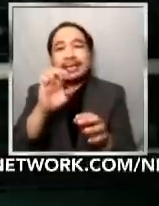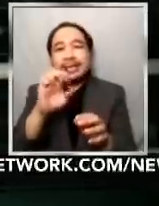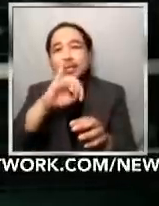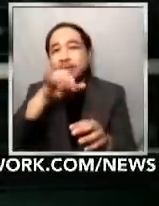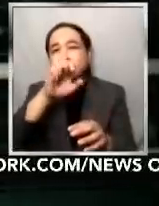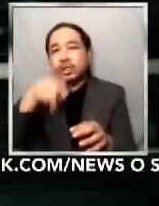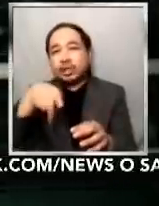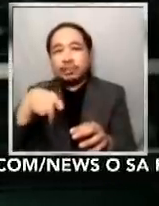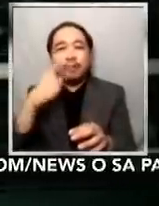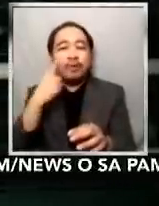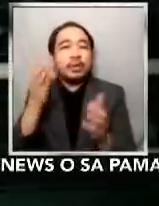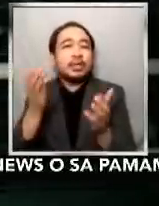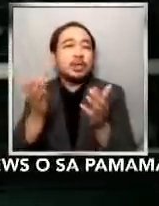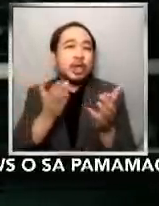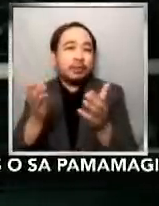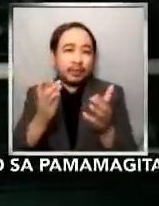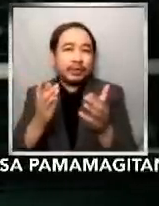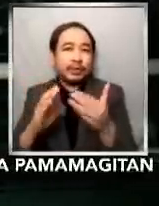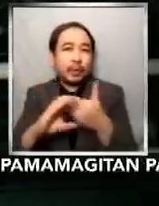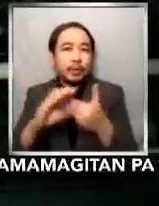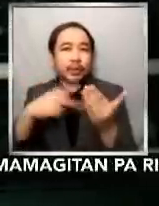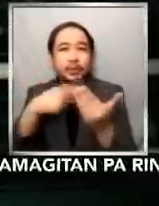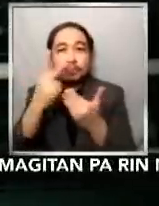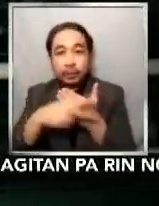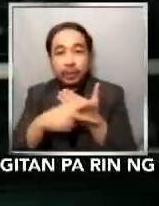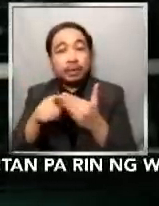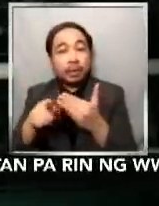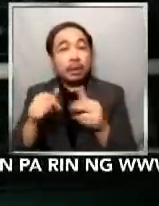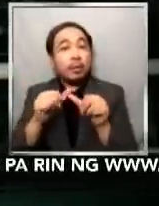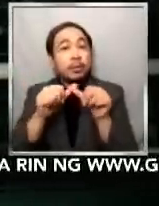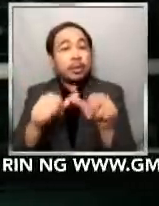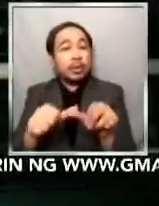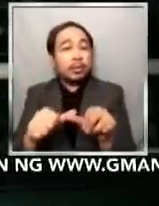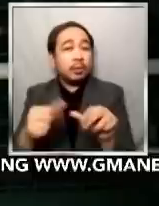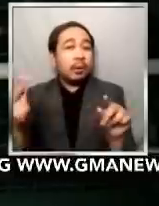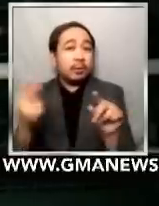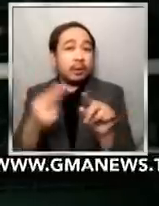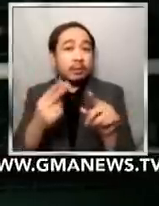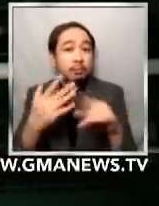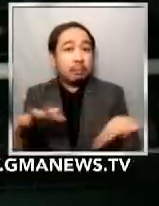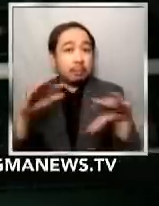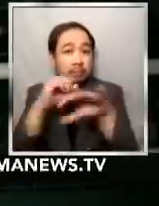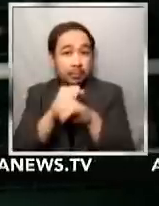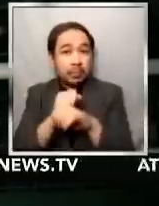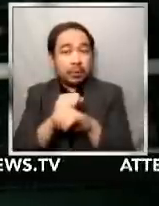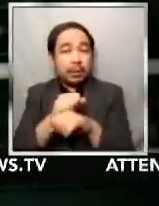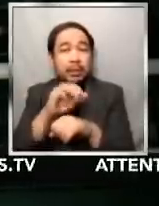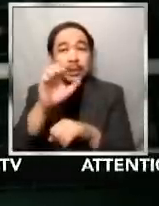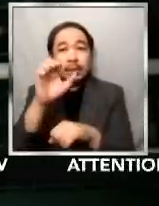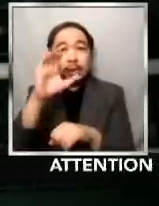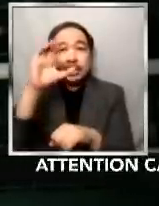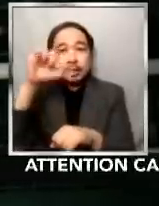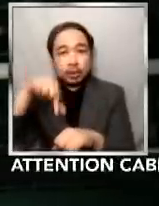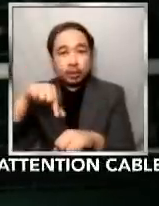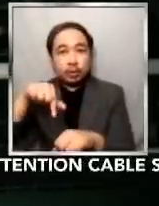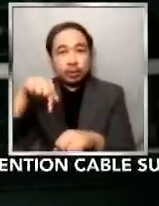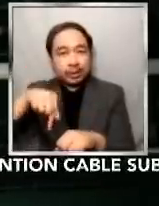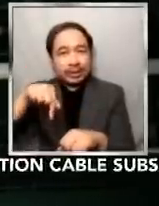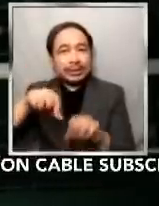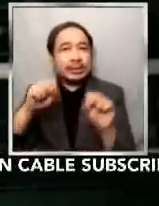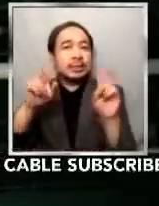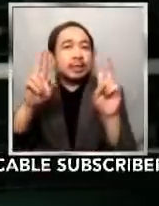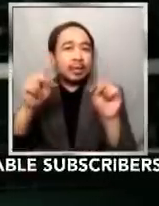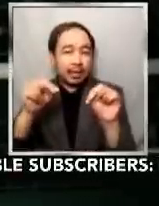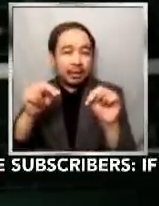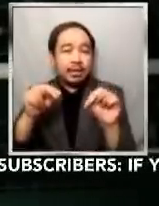Program. Magtatagal ang Service Contracting Program hanggang sa pagtatapos ng ECQ ngayong Easter Sunday. Pero pinag-aaralan